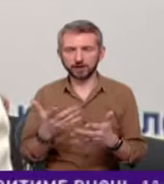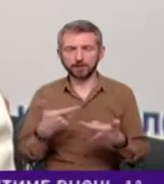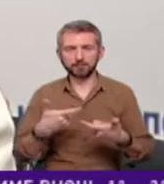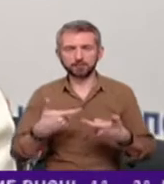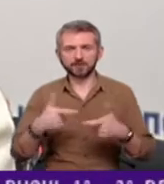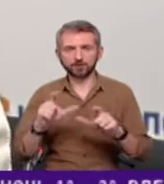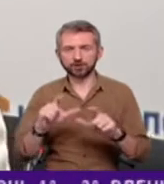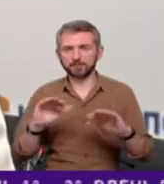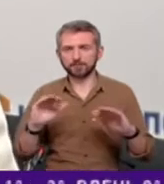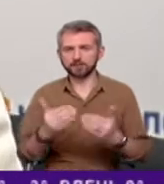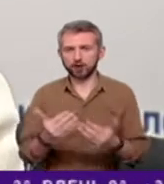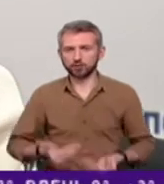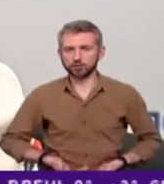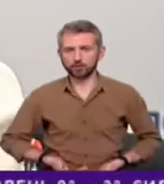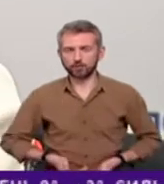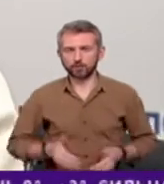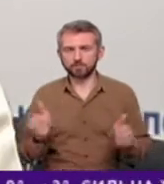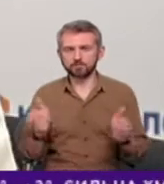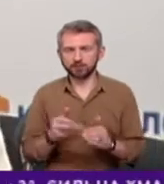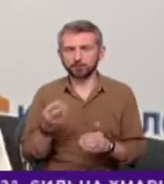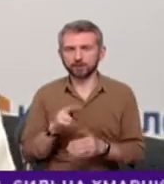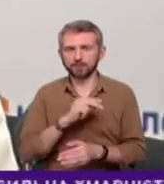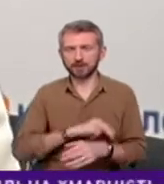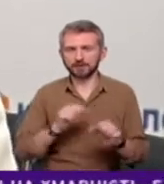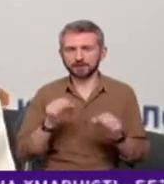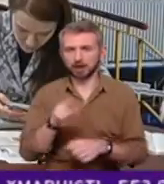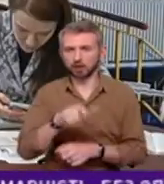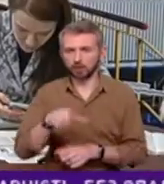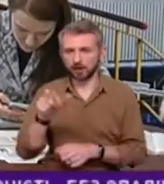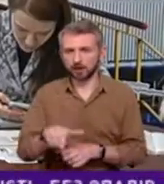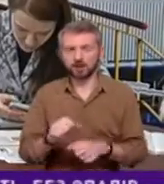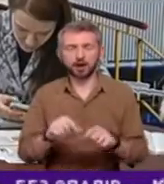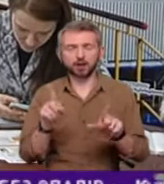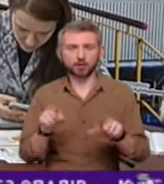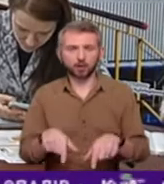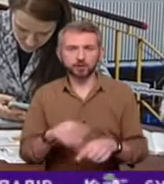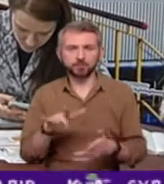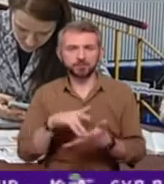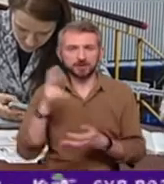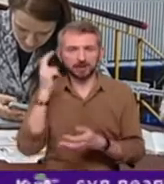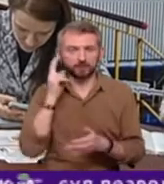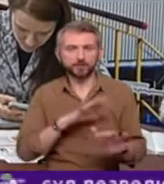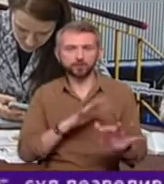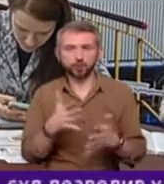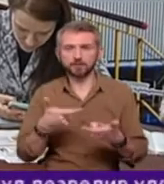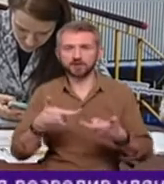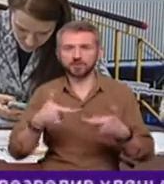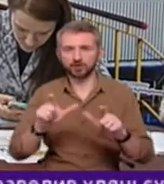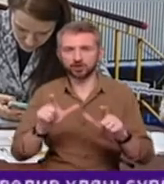підвищення мінімального прожиткового мінімуму для працездатних громадян, а також в місті Києві відбулося